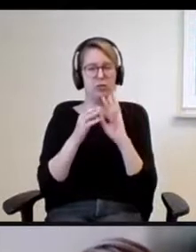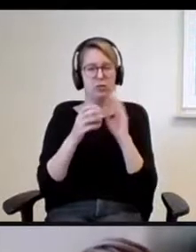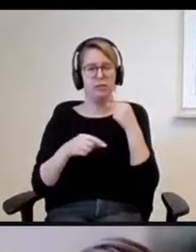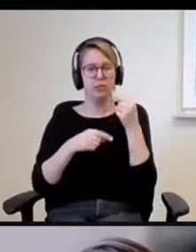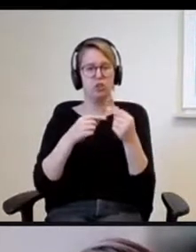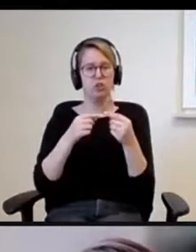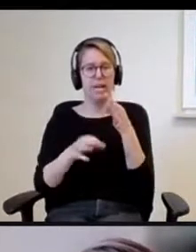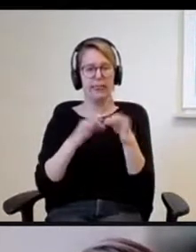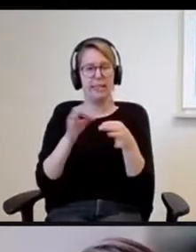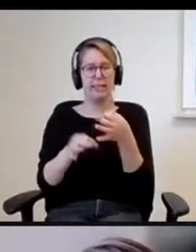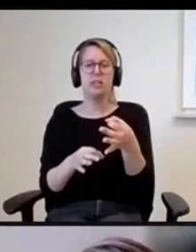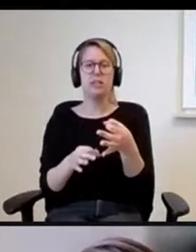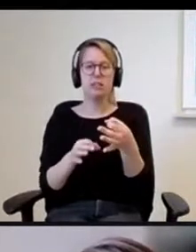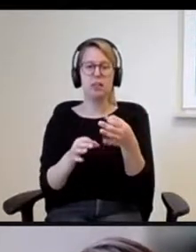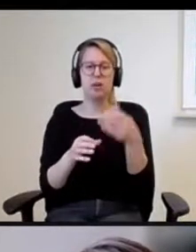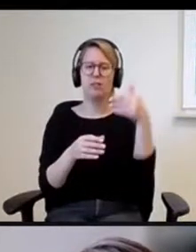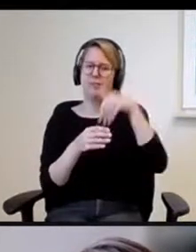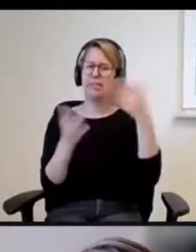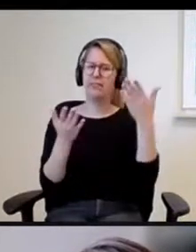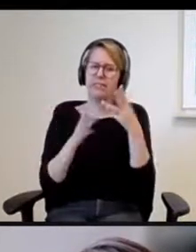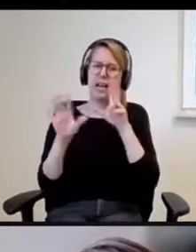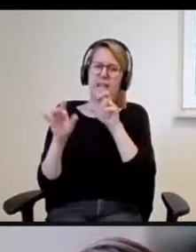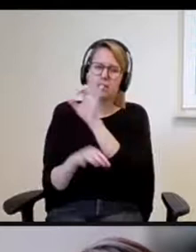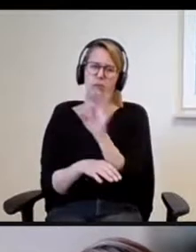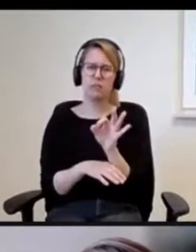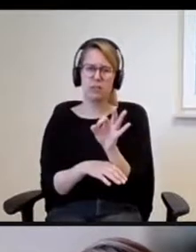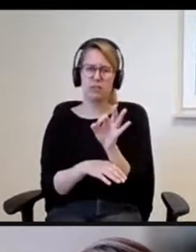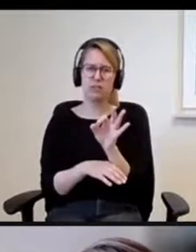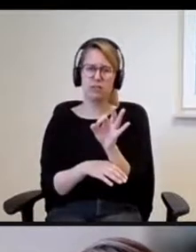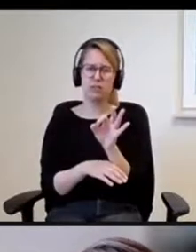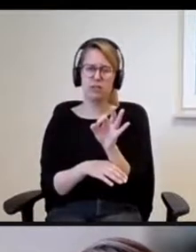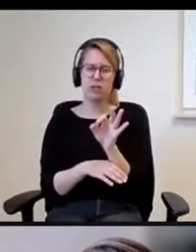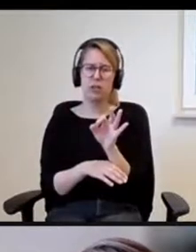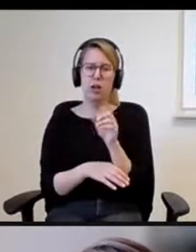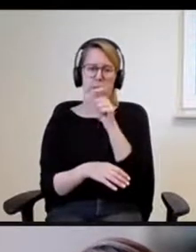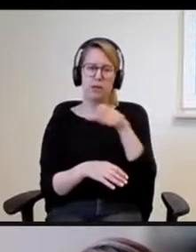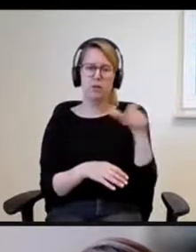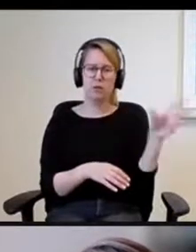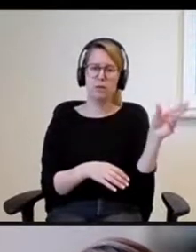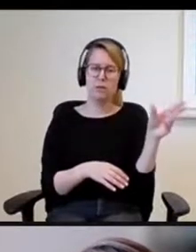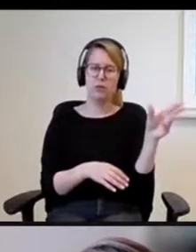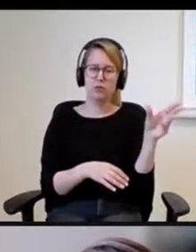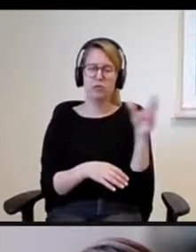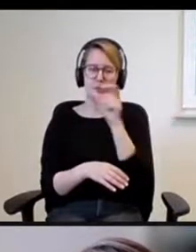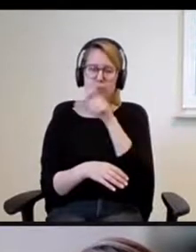noch annimmt, dass rund 80% von Menschen mit Behinderung an